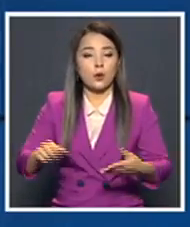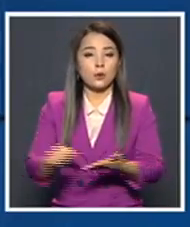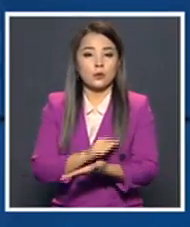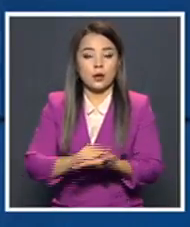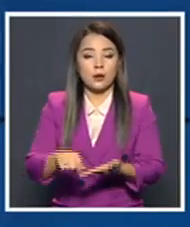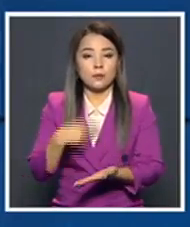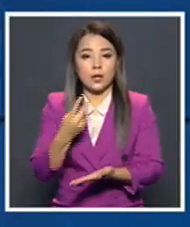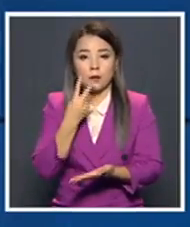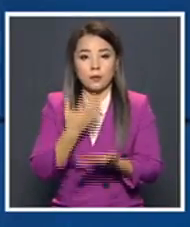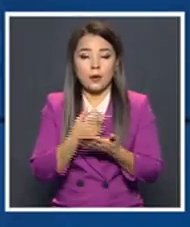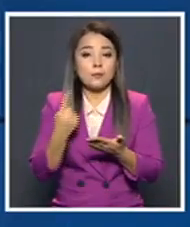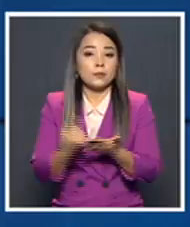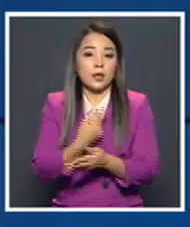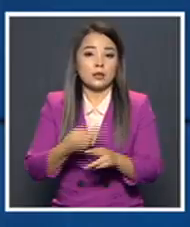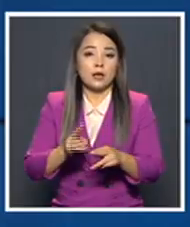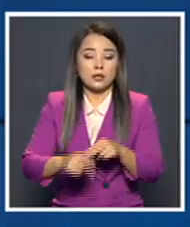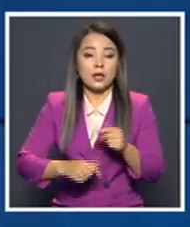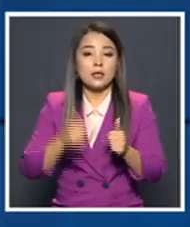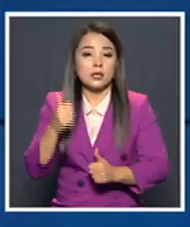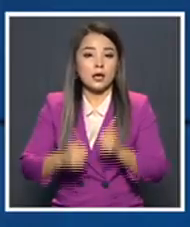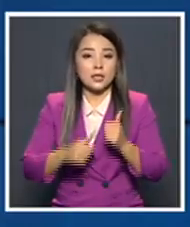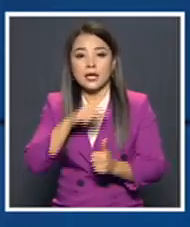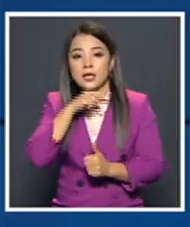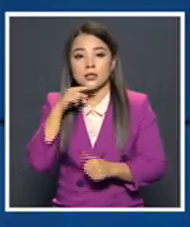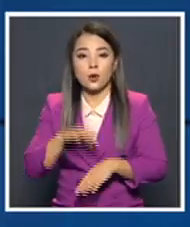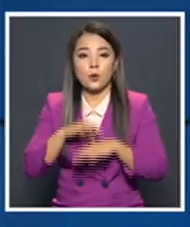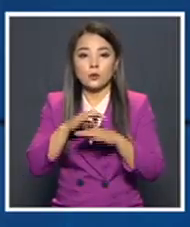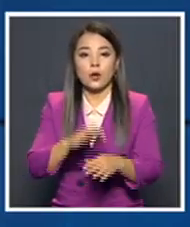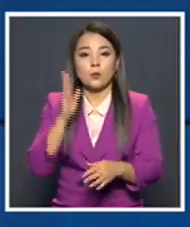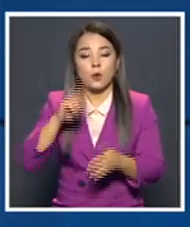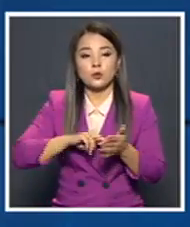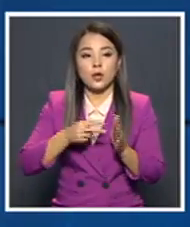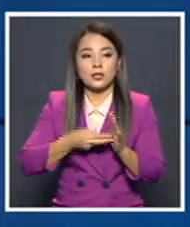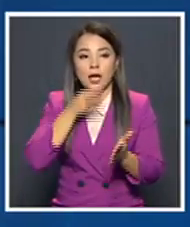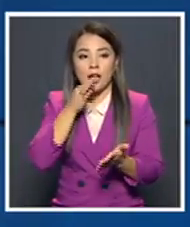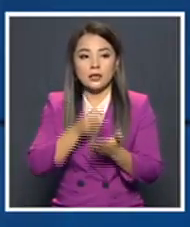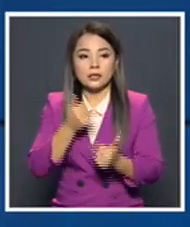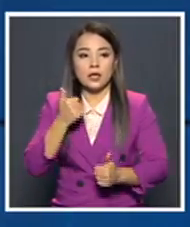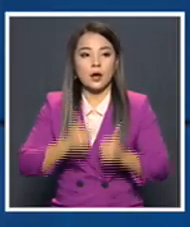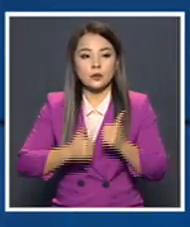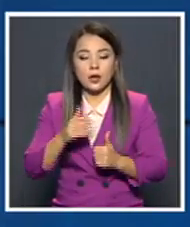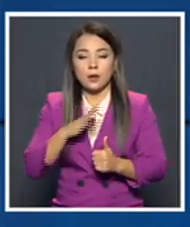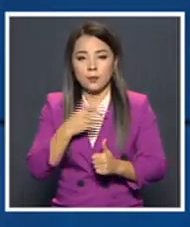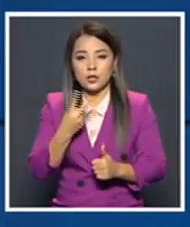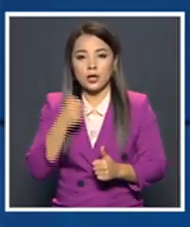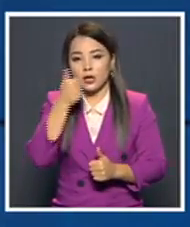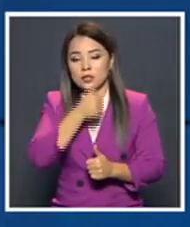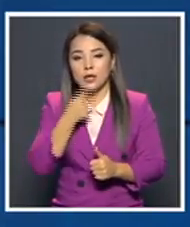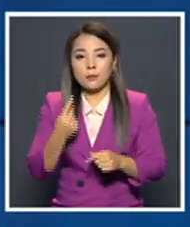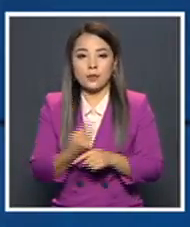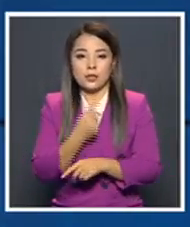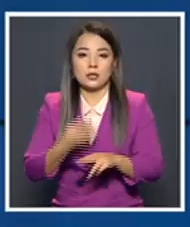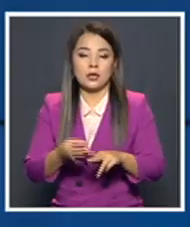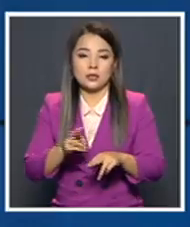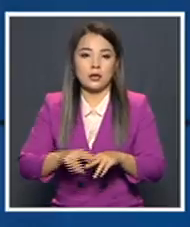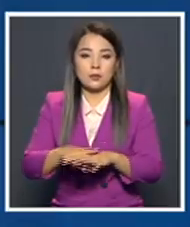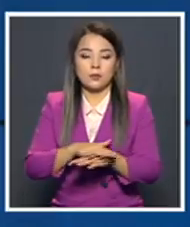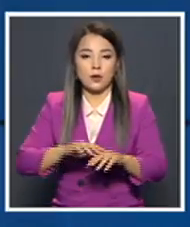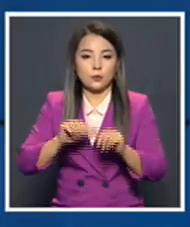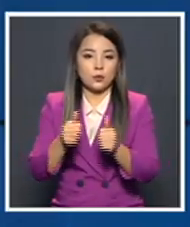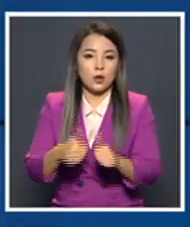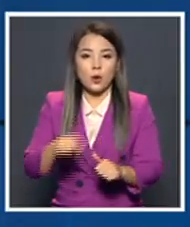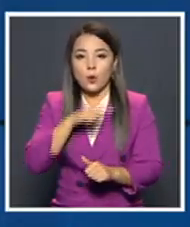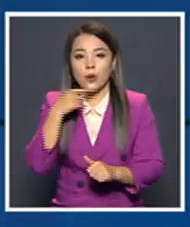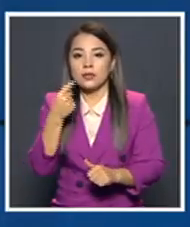осы. Алғашқы сайыс келер жылы Ресейде өтеді деп жоспарланып отыр. Жалпы дода 2 жылда 1 рет ұйымдастырылады. Ойынды өткізетін ел